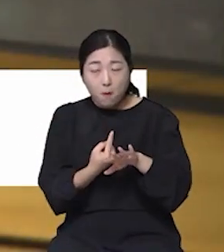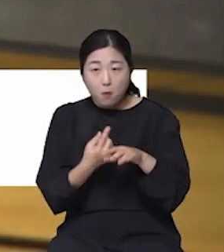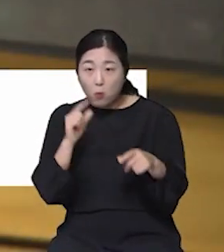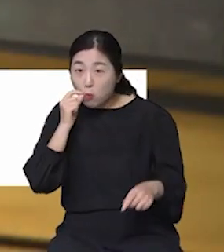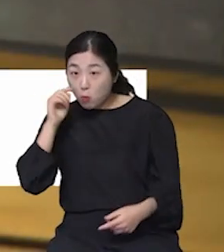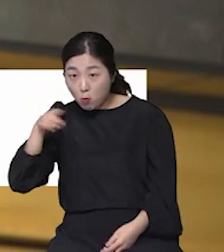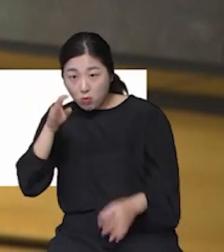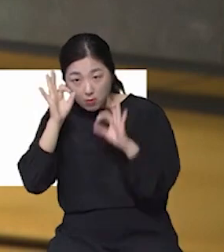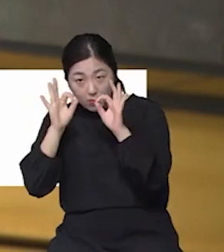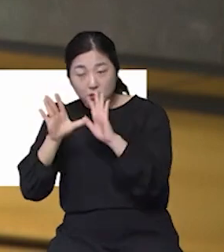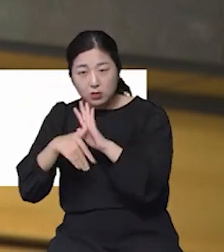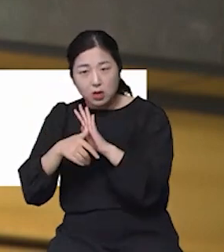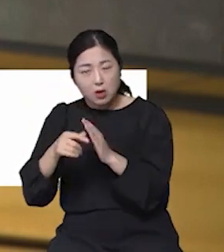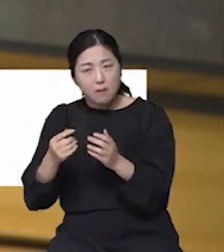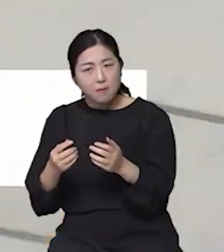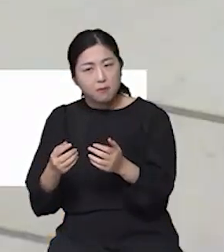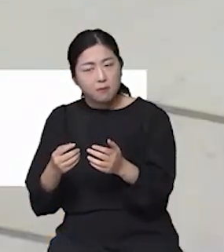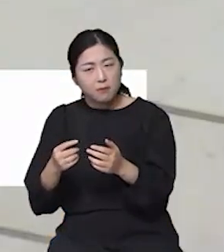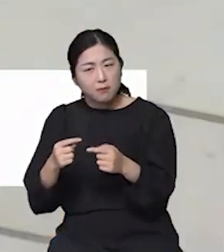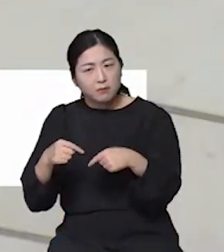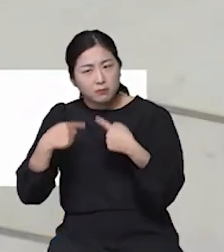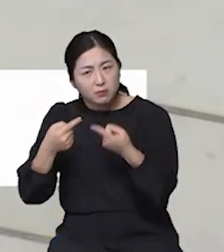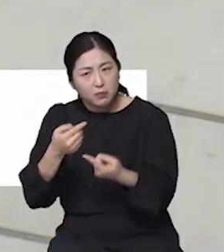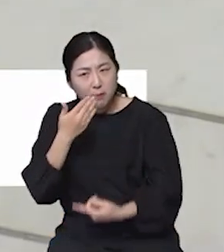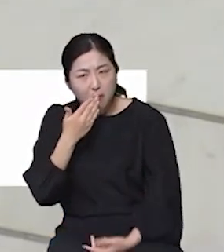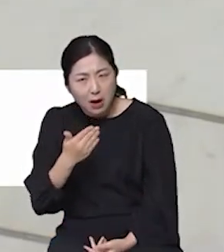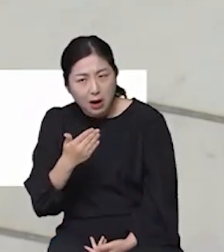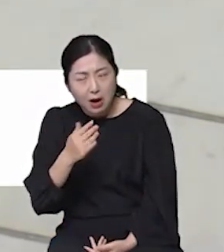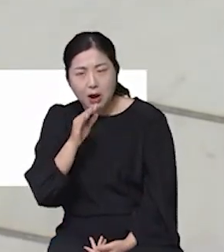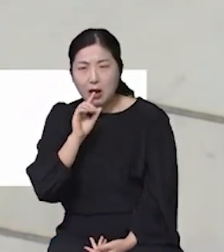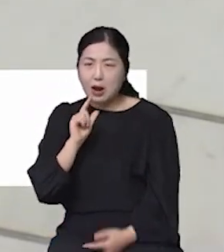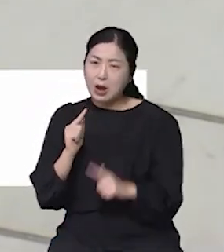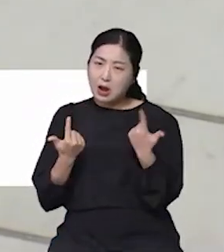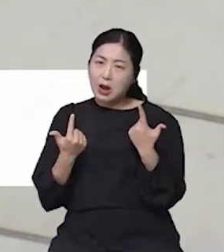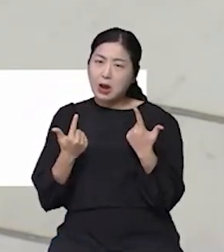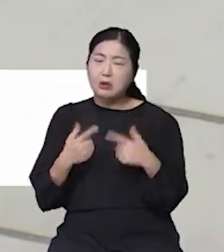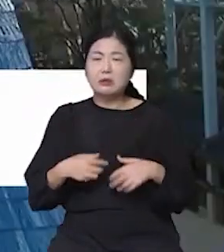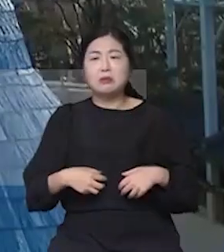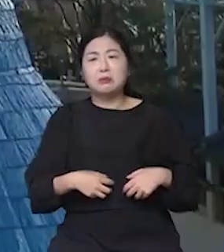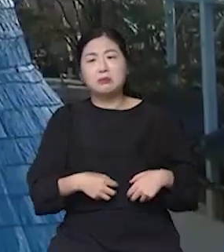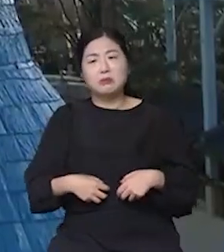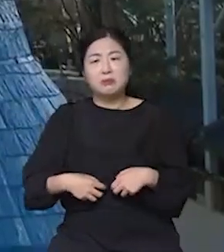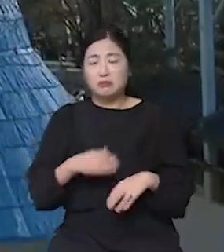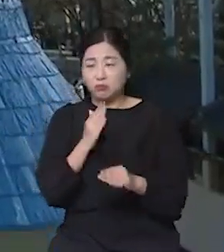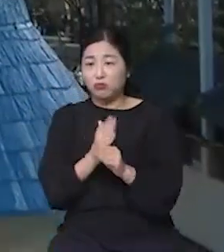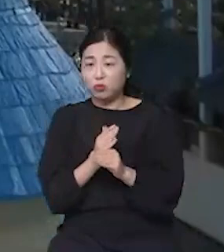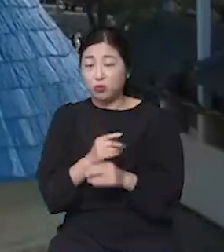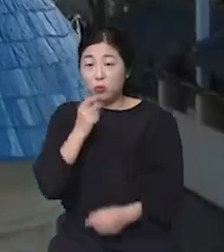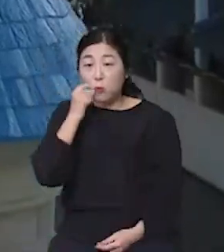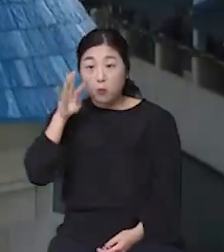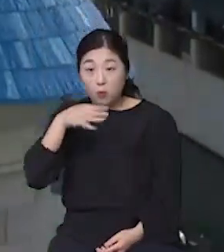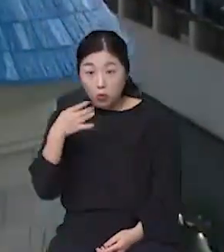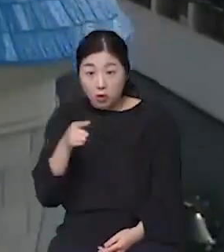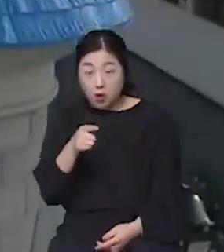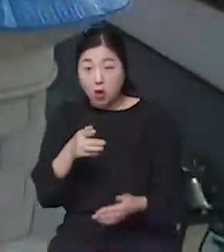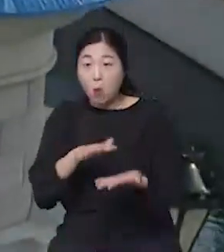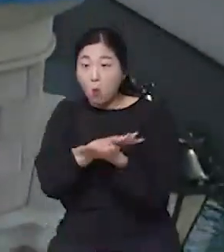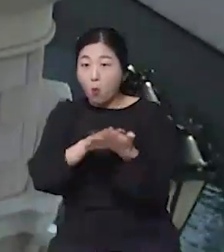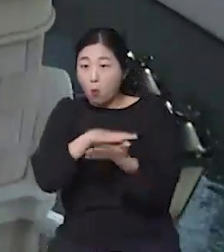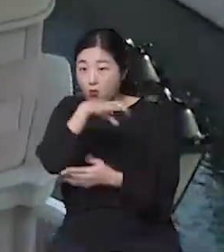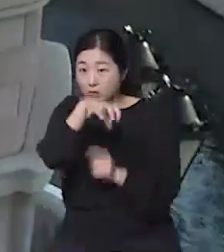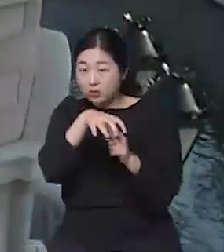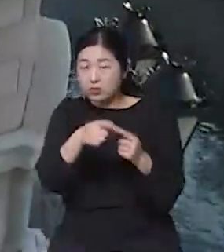롯데가 복합 쇼핑몰 개발에 조심스러울 수도 있다는 전망이 나오고 있습니다. 롯데의 경우 롯데월드